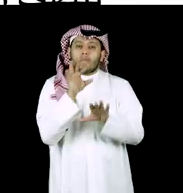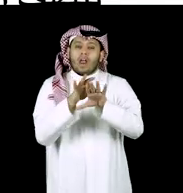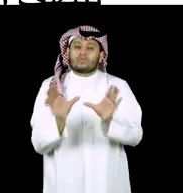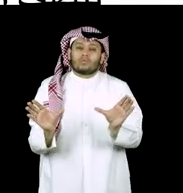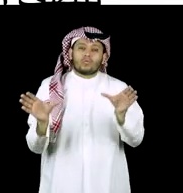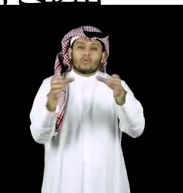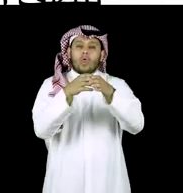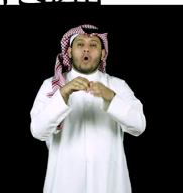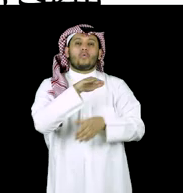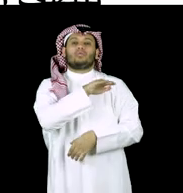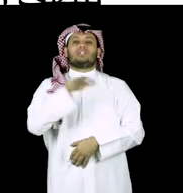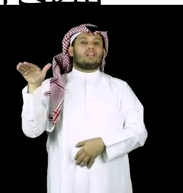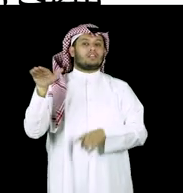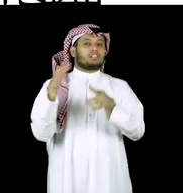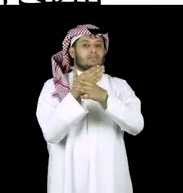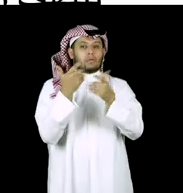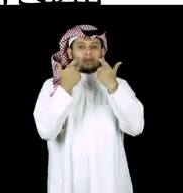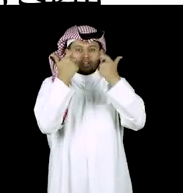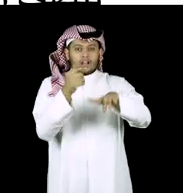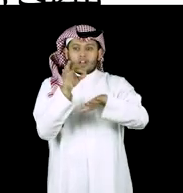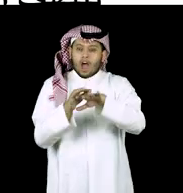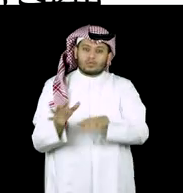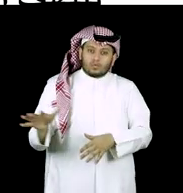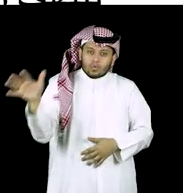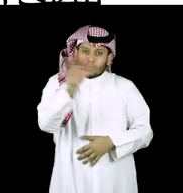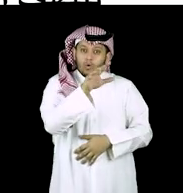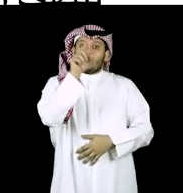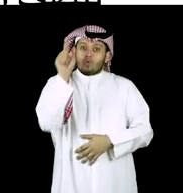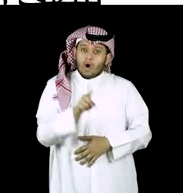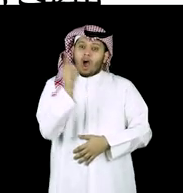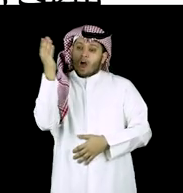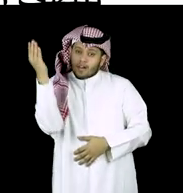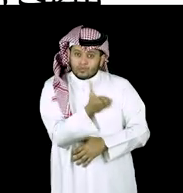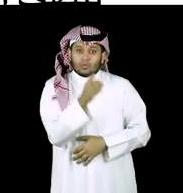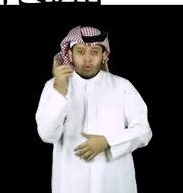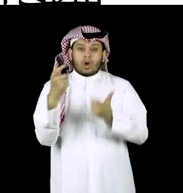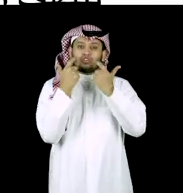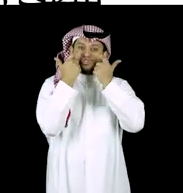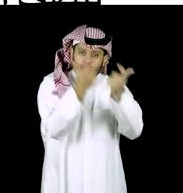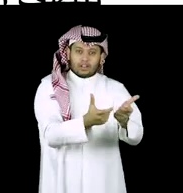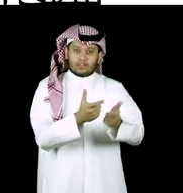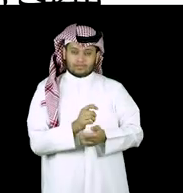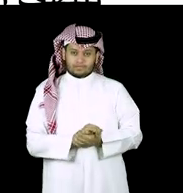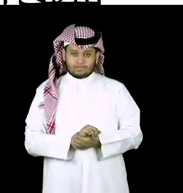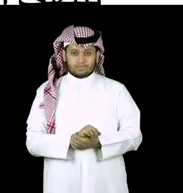وسطا لتكونوا شهداء على الناس ويكون الرسول عليكم شهيدا.